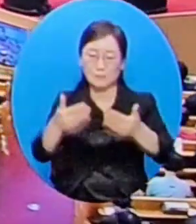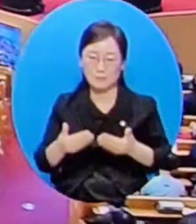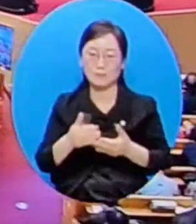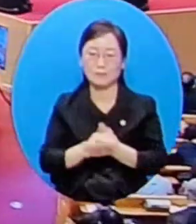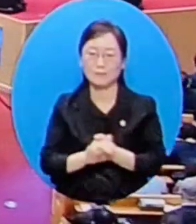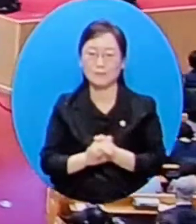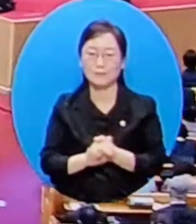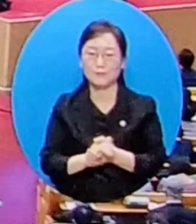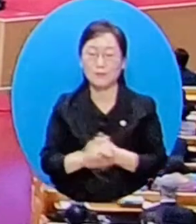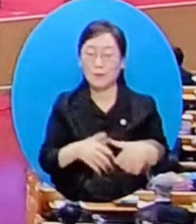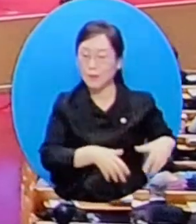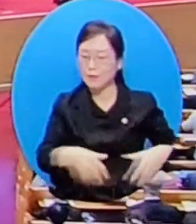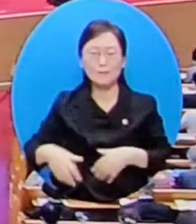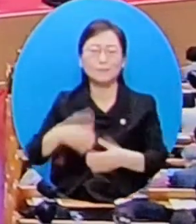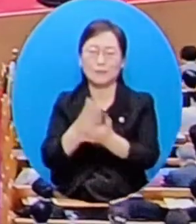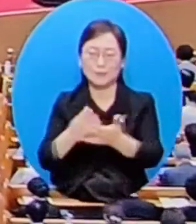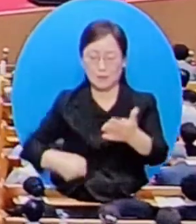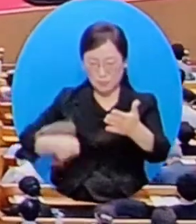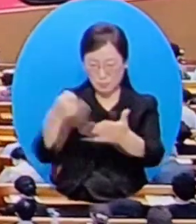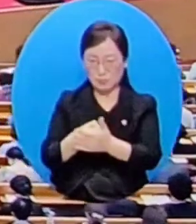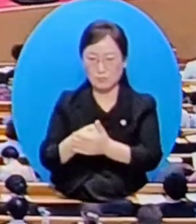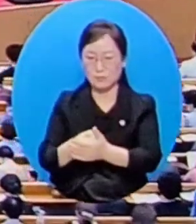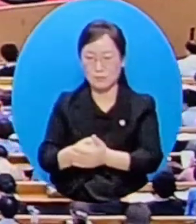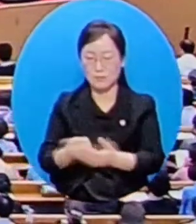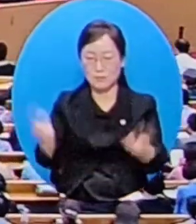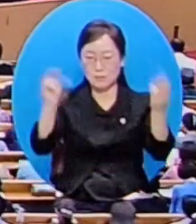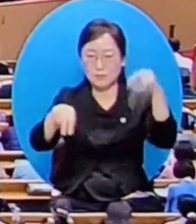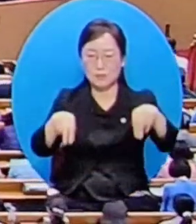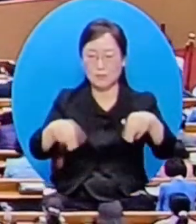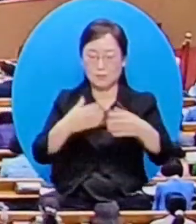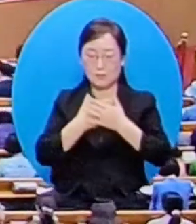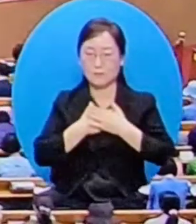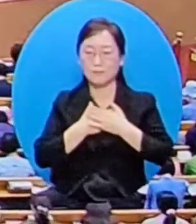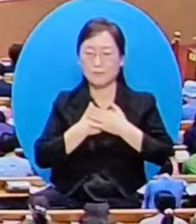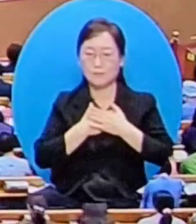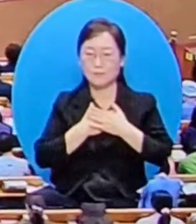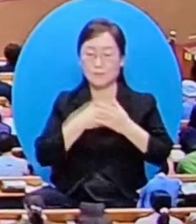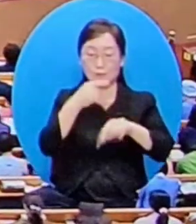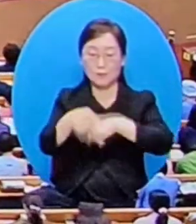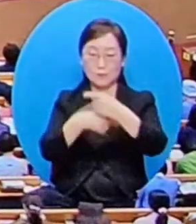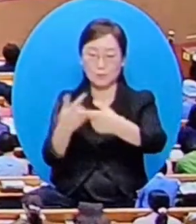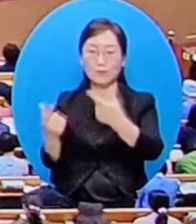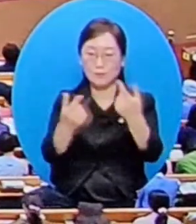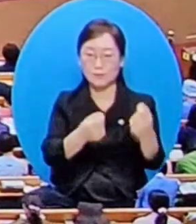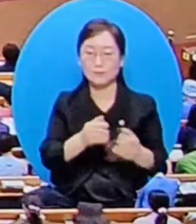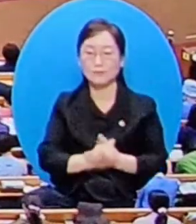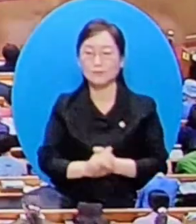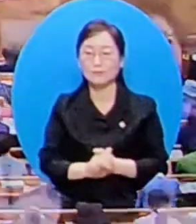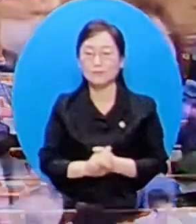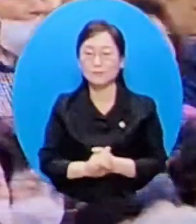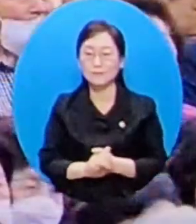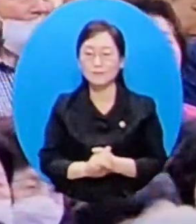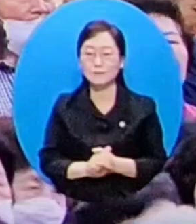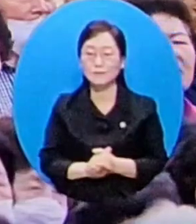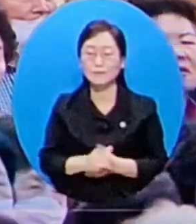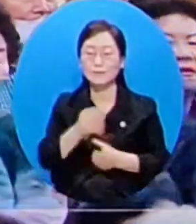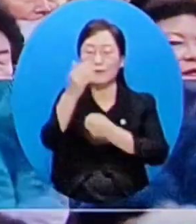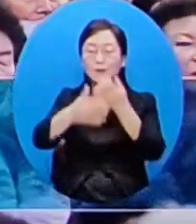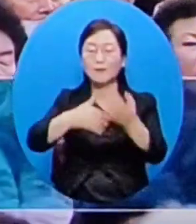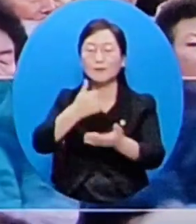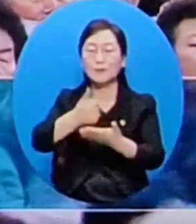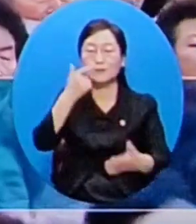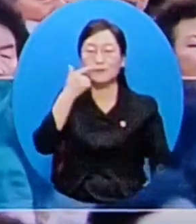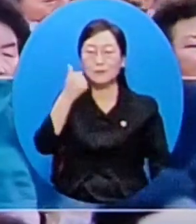것입니다. 망설이지 마시고 결단하십시오. 일어나시고 가슴에 손 얹고 이 기도를 고백해 주시기 바랍니다. 하나님